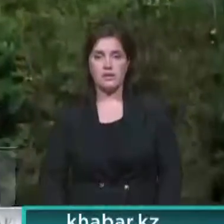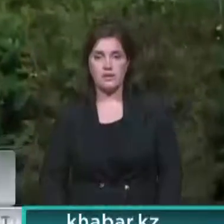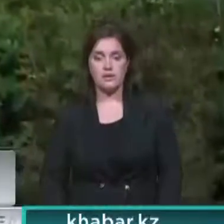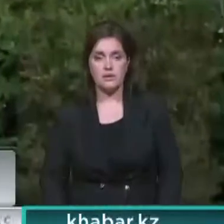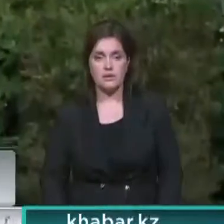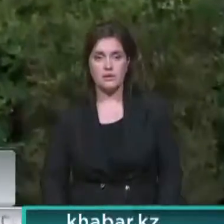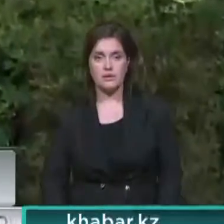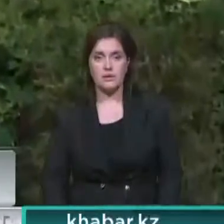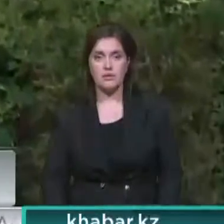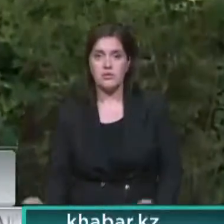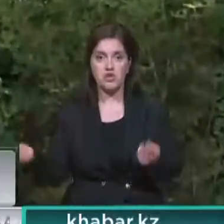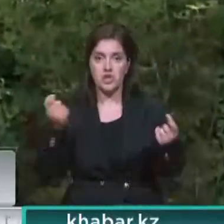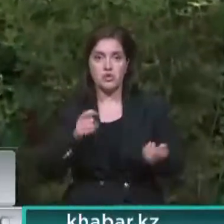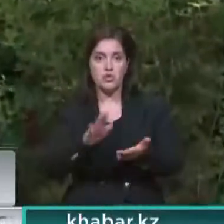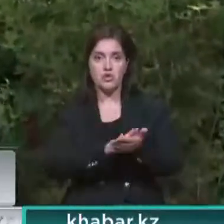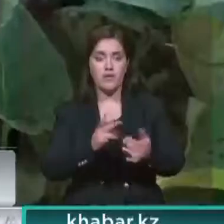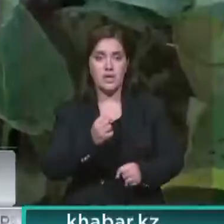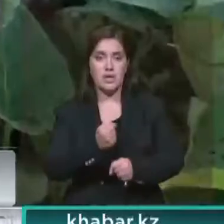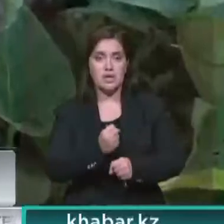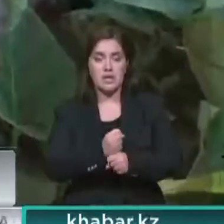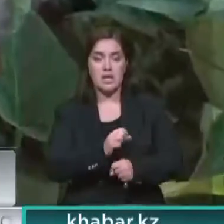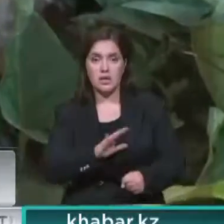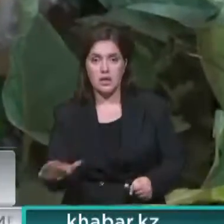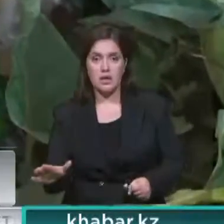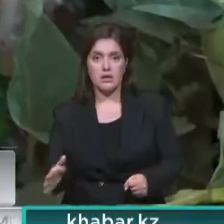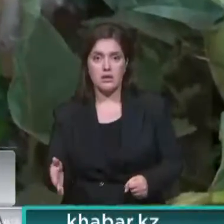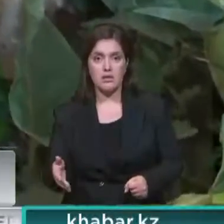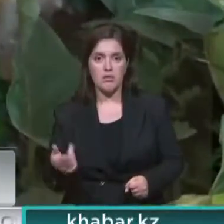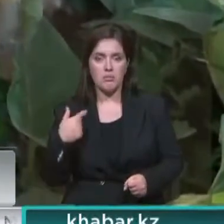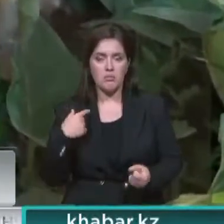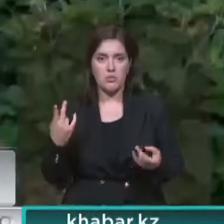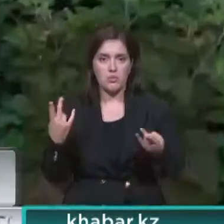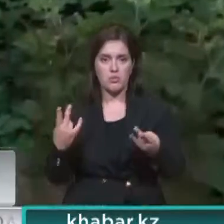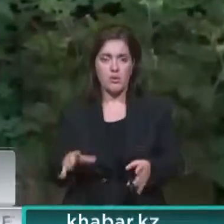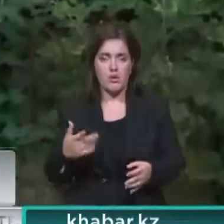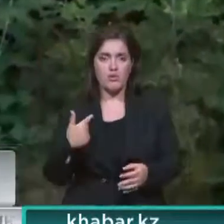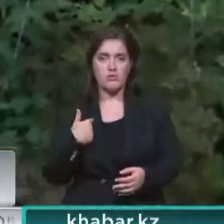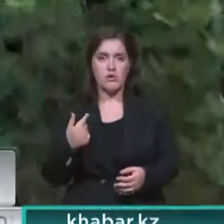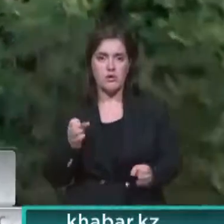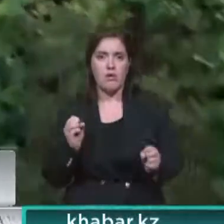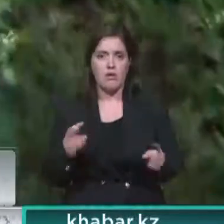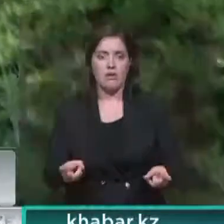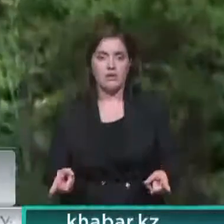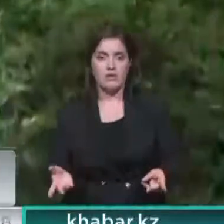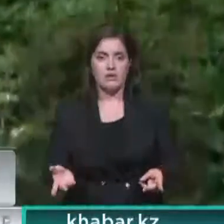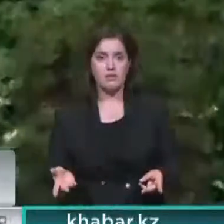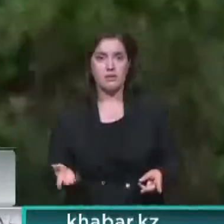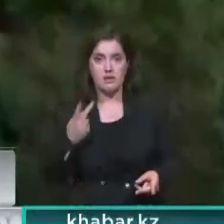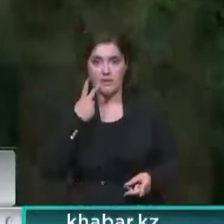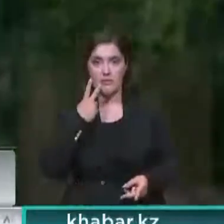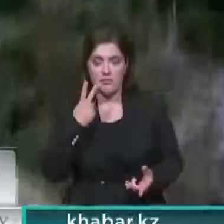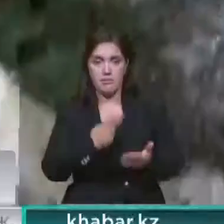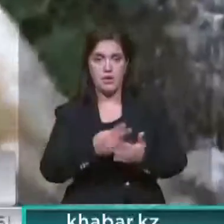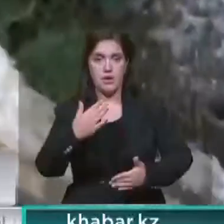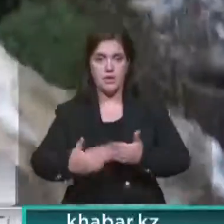ничего, привезем, а ничего нету. Хотя она мне это не надо, даром. Вот она чем была замотана. И